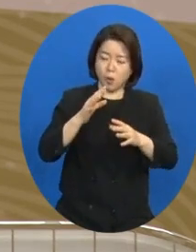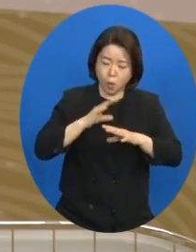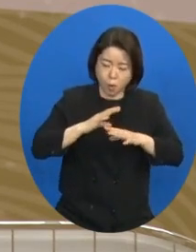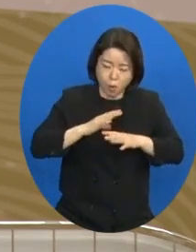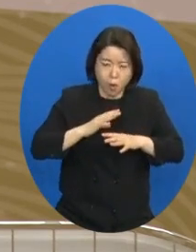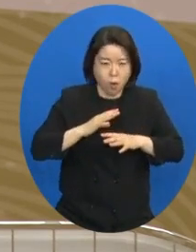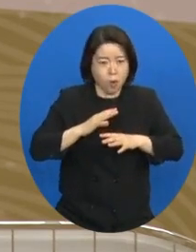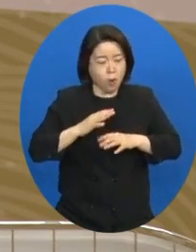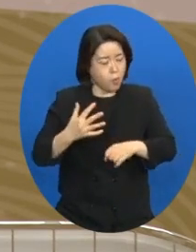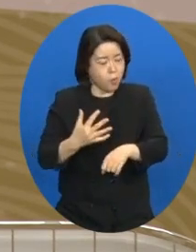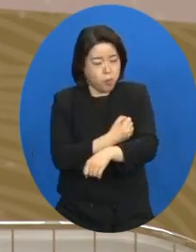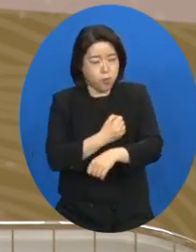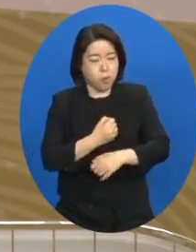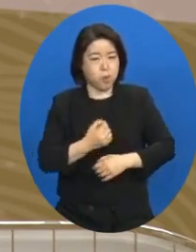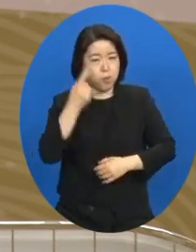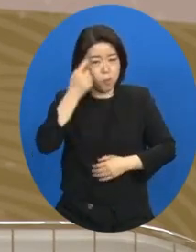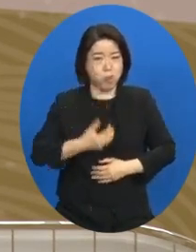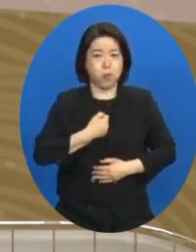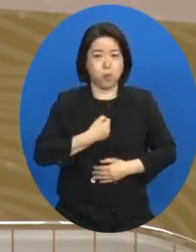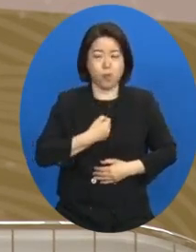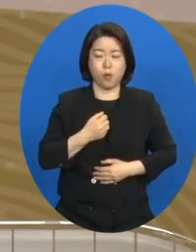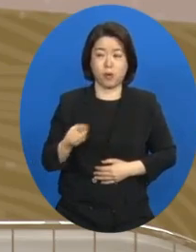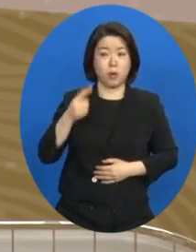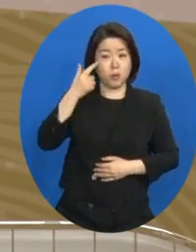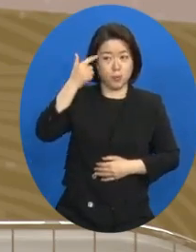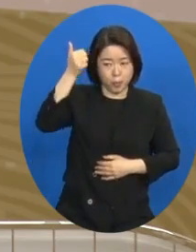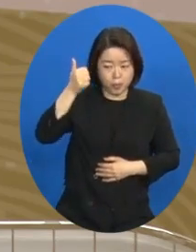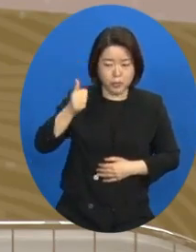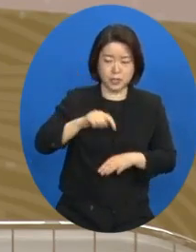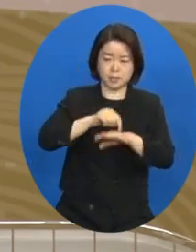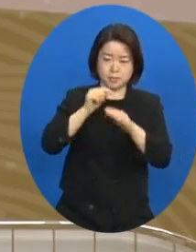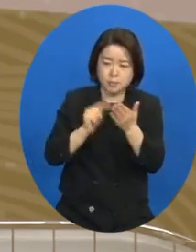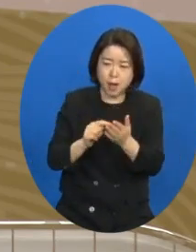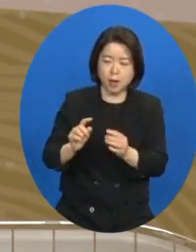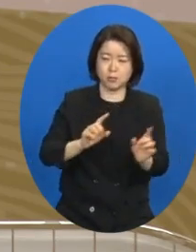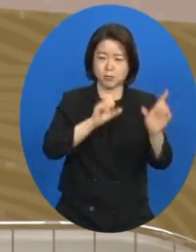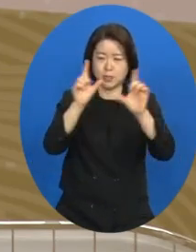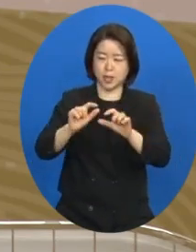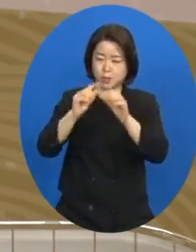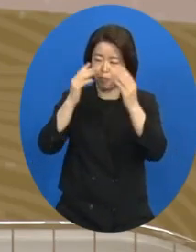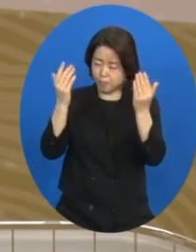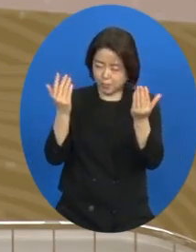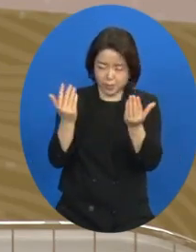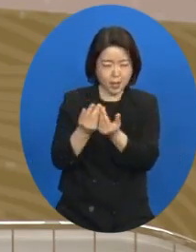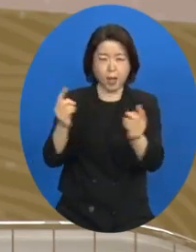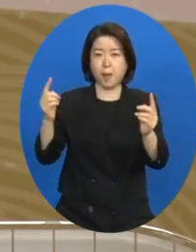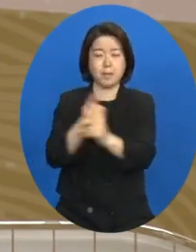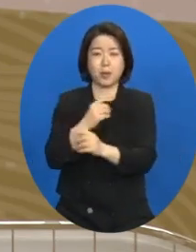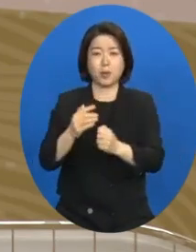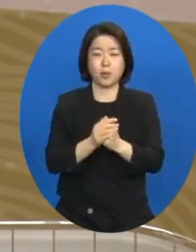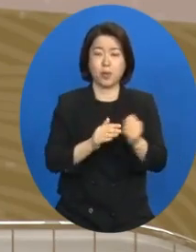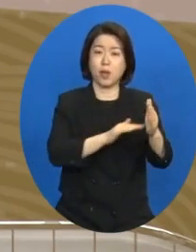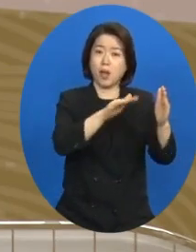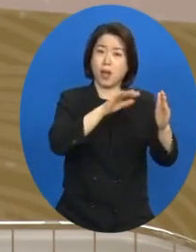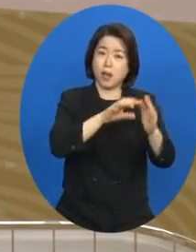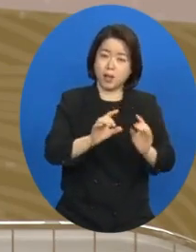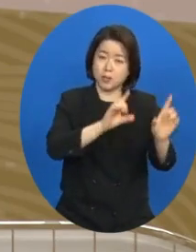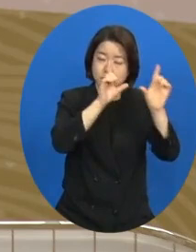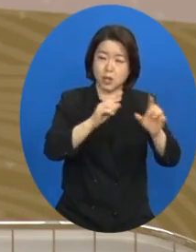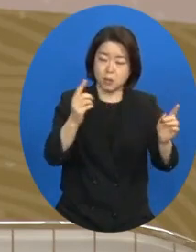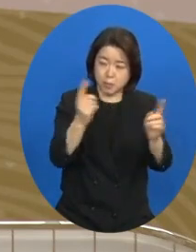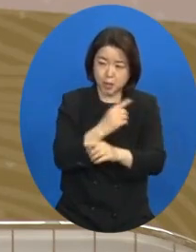충격적인 지 목사님의 마음도 삶도 다 바뀌었어요 가정 생활도 달라지고 목회도